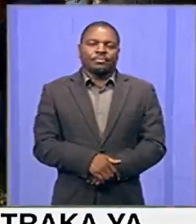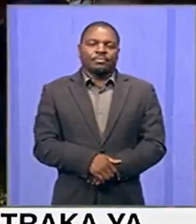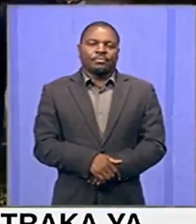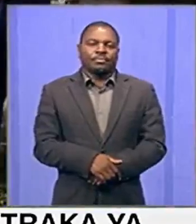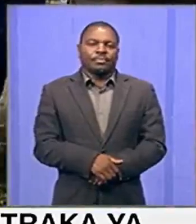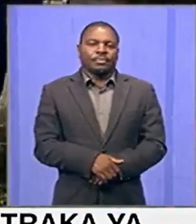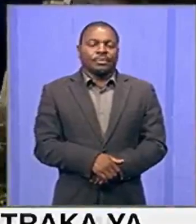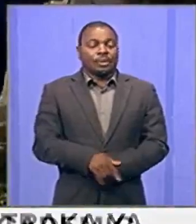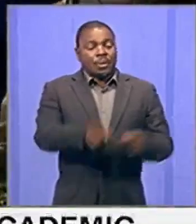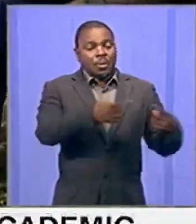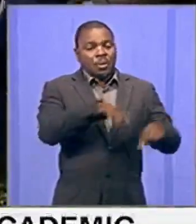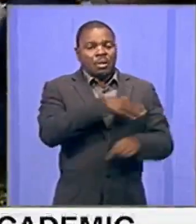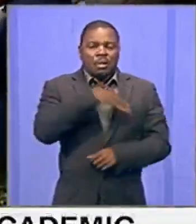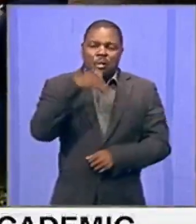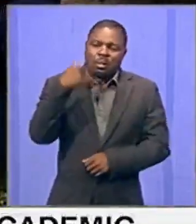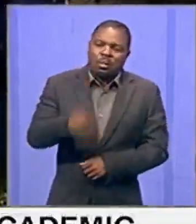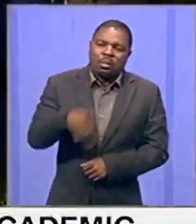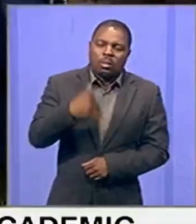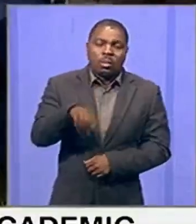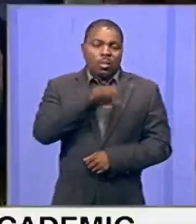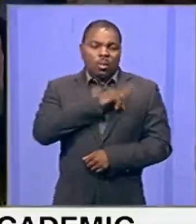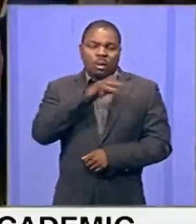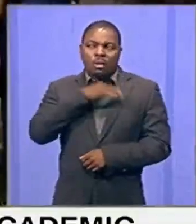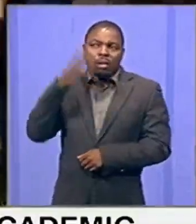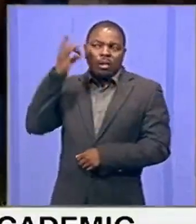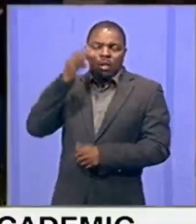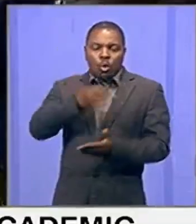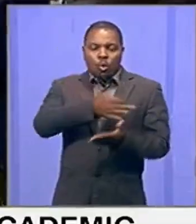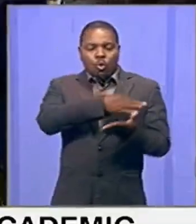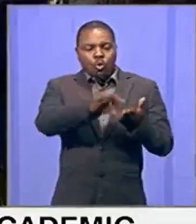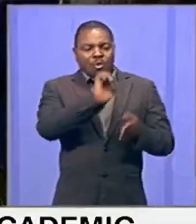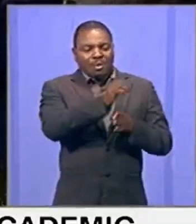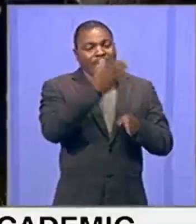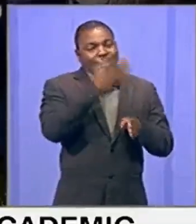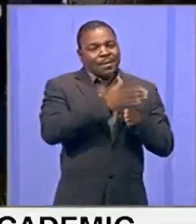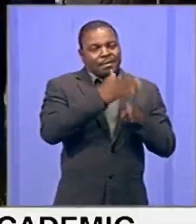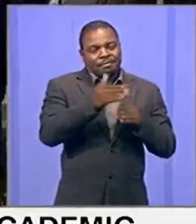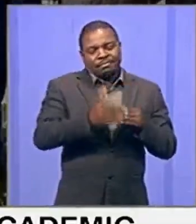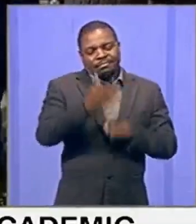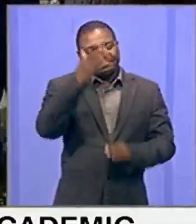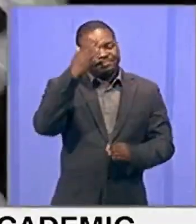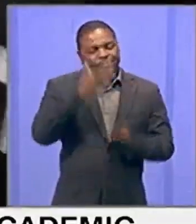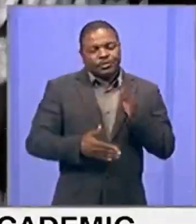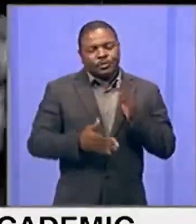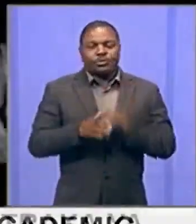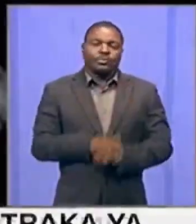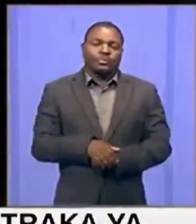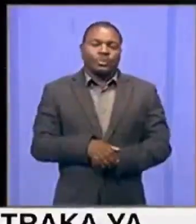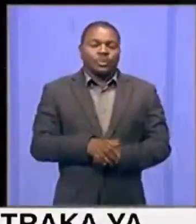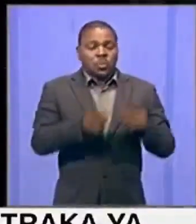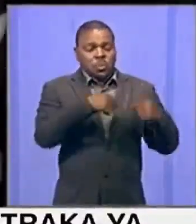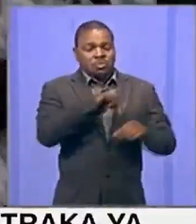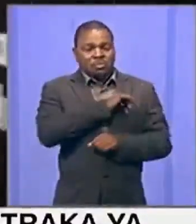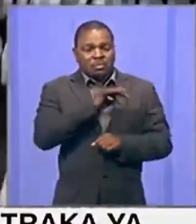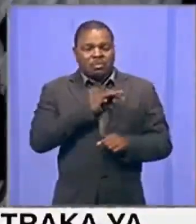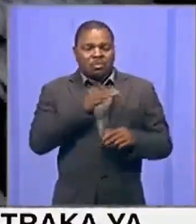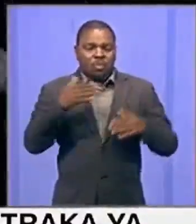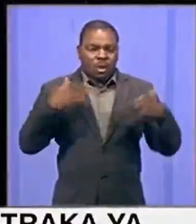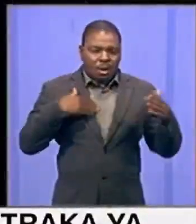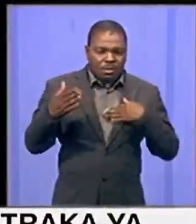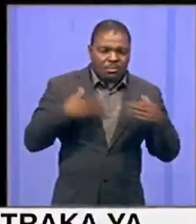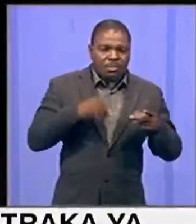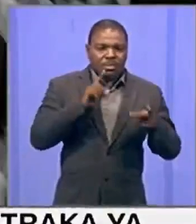Ba utlwile botlhoko thata morago ga gore ba itsisiwe fa dikontraka tsa bona tsa tiro di tlile go fedisiwa. Badiri ba tsamaiso le